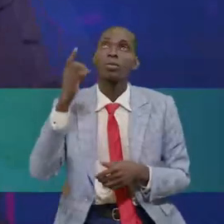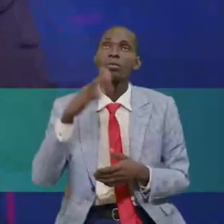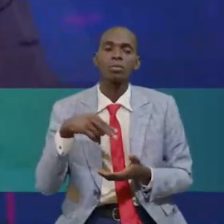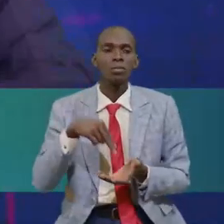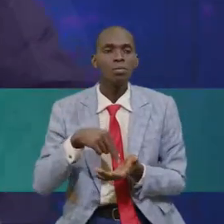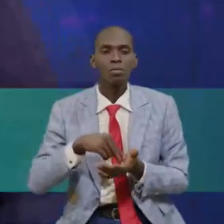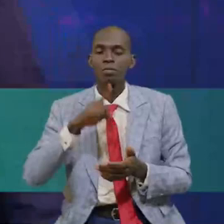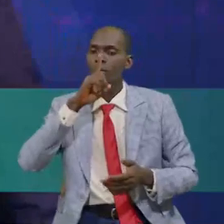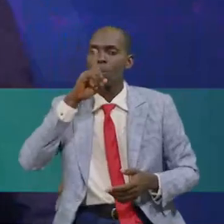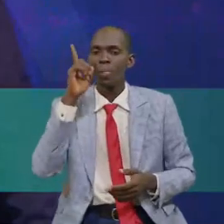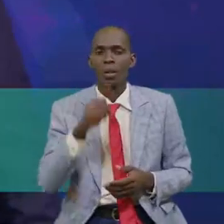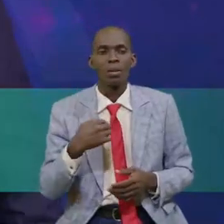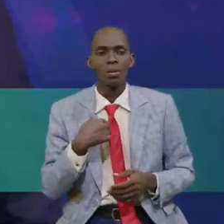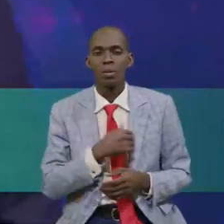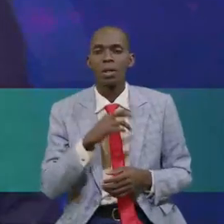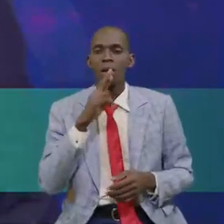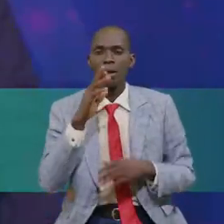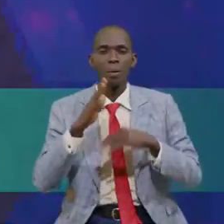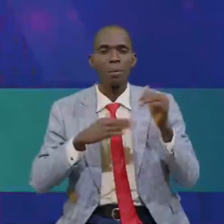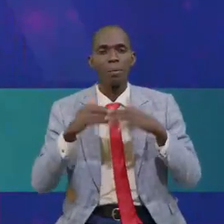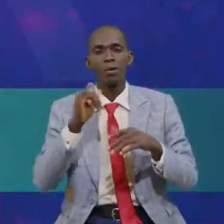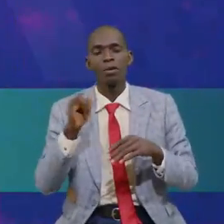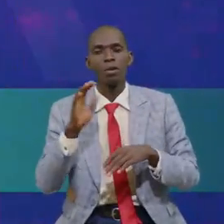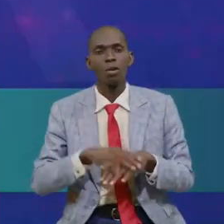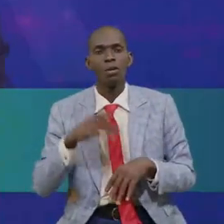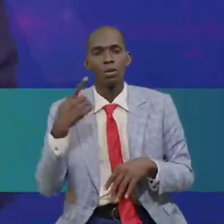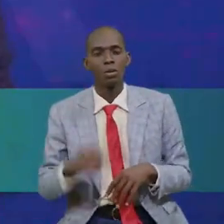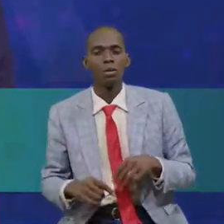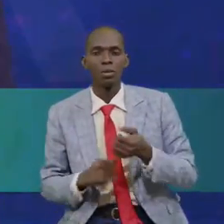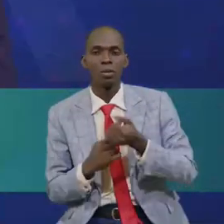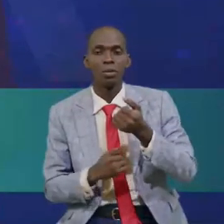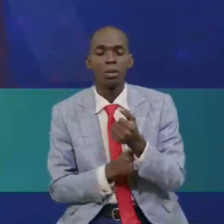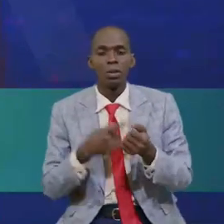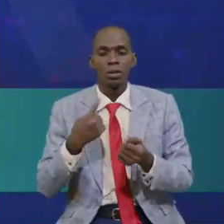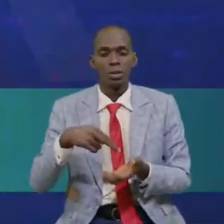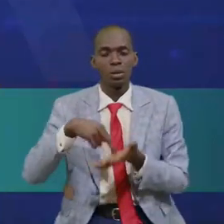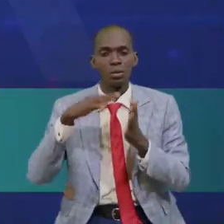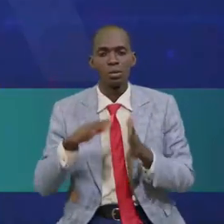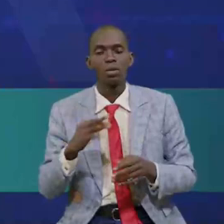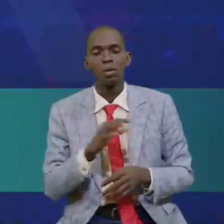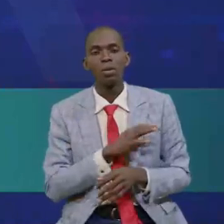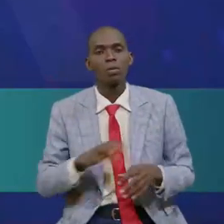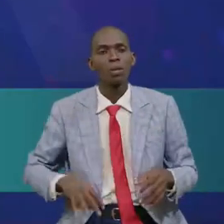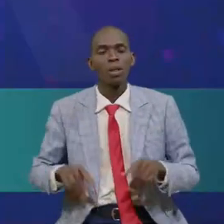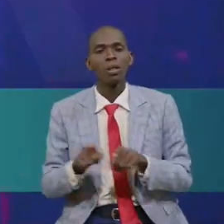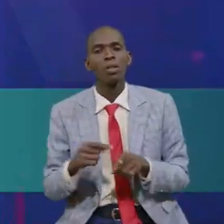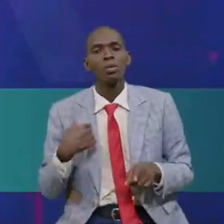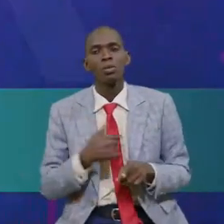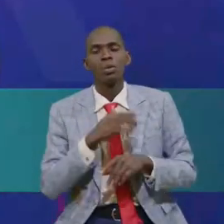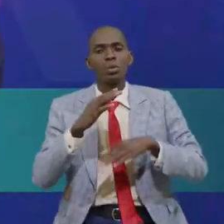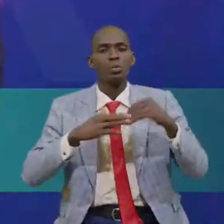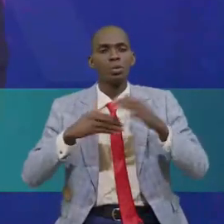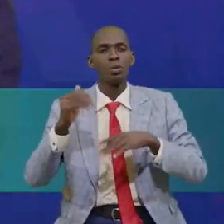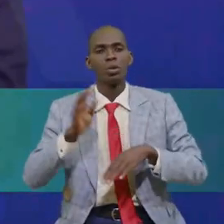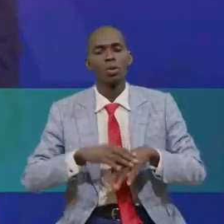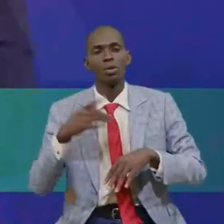sur le fondement, la fondation. Les ambassadeurs de Christ doivent bâtir sur la fondation, le fondement. On dit, le